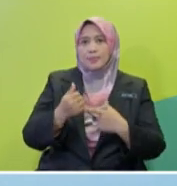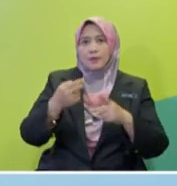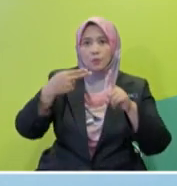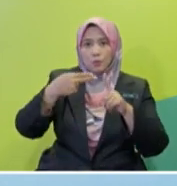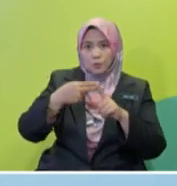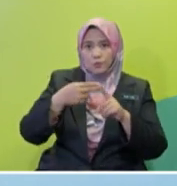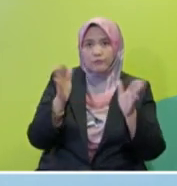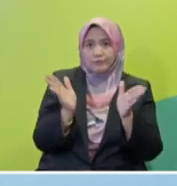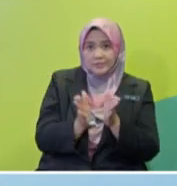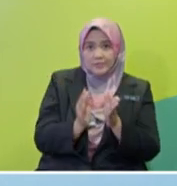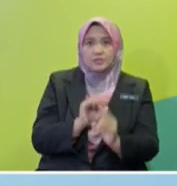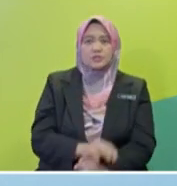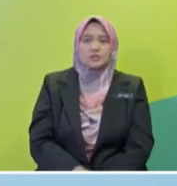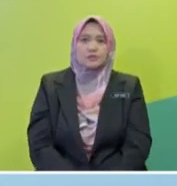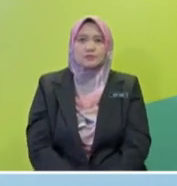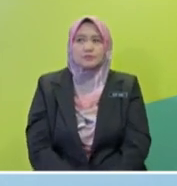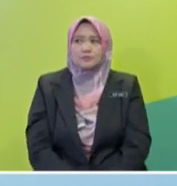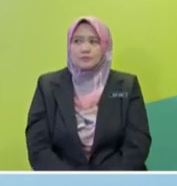tulis dalam huruf kecil